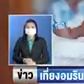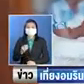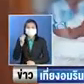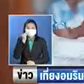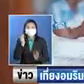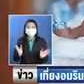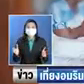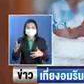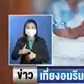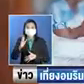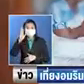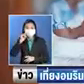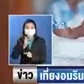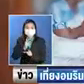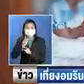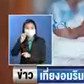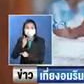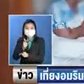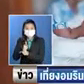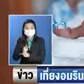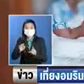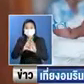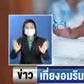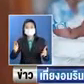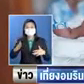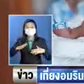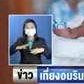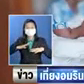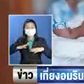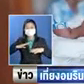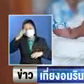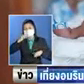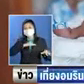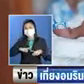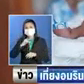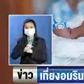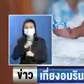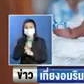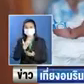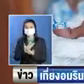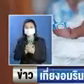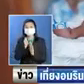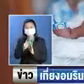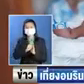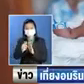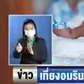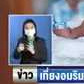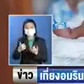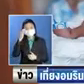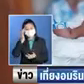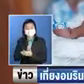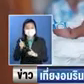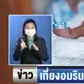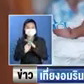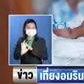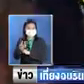านมันเป็นห้องที่พ่อเลี้ยงกับแม่เลี้ยงของพิยดามาเปิดห้องพักไว้เพื่อเตรียมที่จะทำเรื่องขอประกันตัวพิยดาตำรวจบุกเข้า